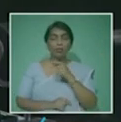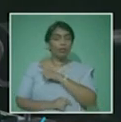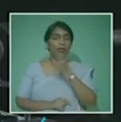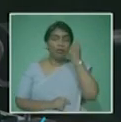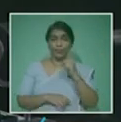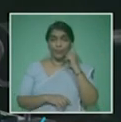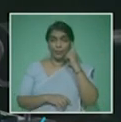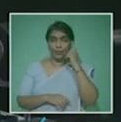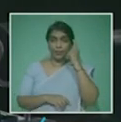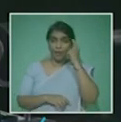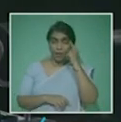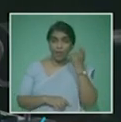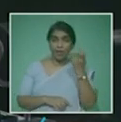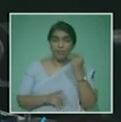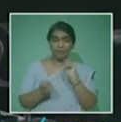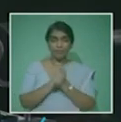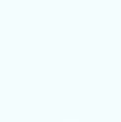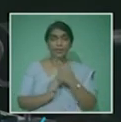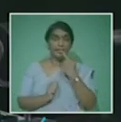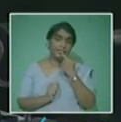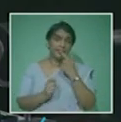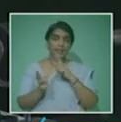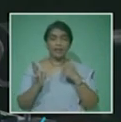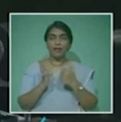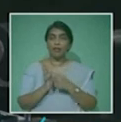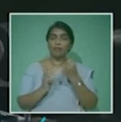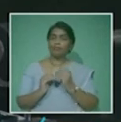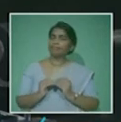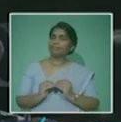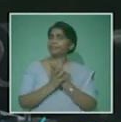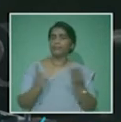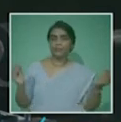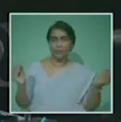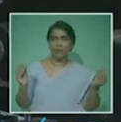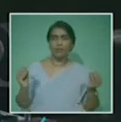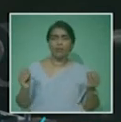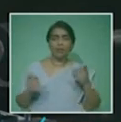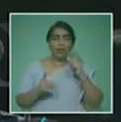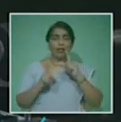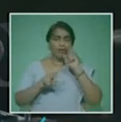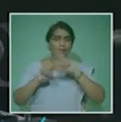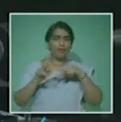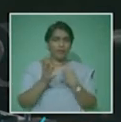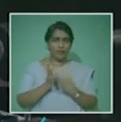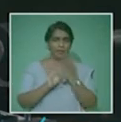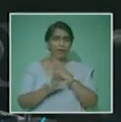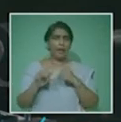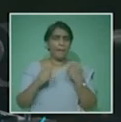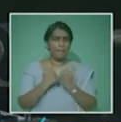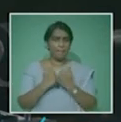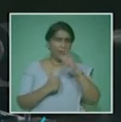තමුනාන්සලක වේලාවකද කිව්වා කළු සල්ලි සුදු කරන පනත ගෙනාවාම මේ ආර්ථික නගල එනකොට හැටට හැටි. ඒක මහාචාර්යවරයෙක් මම දැක්ක පහුගිය අප්‍රේල් මාසේ